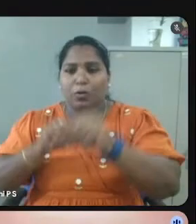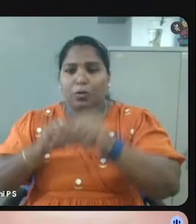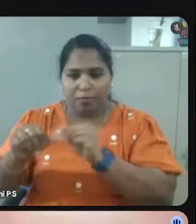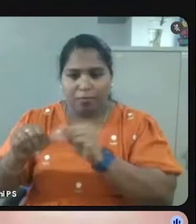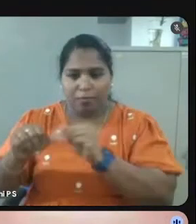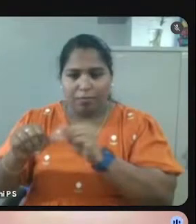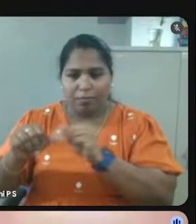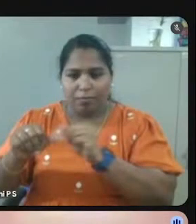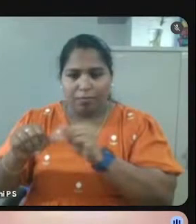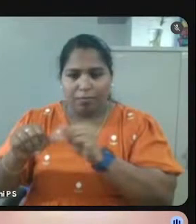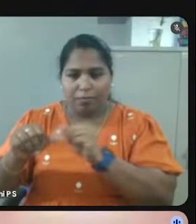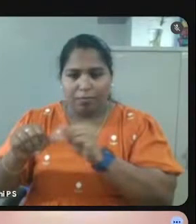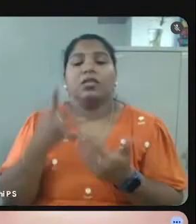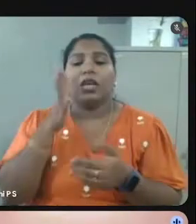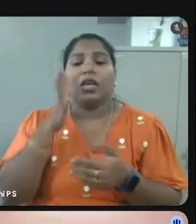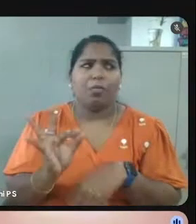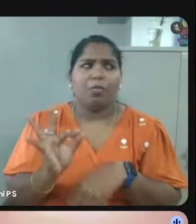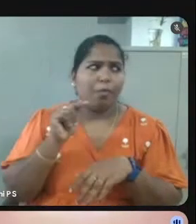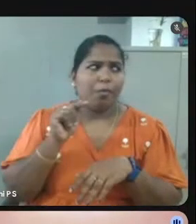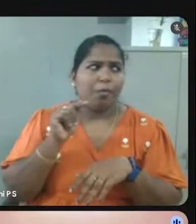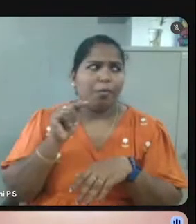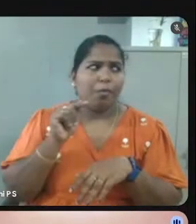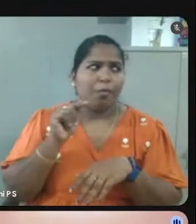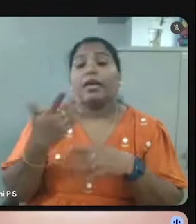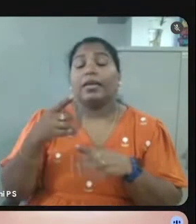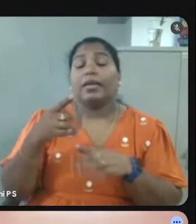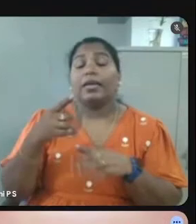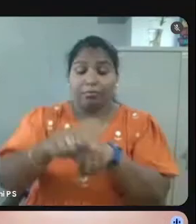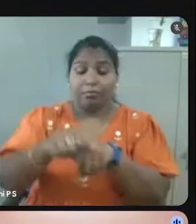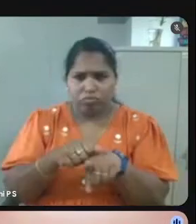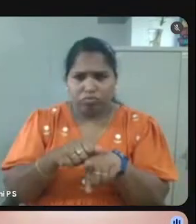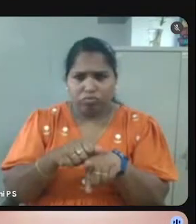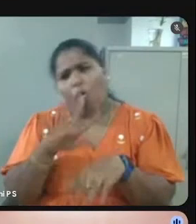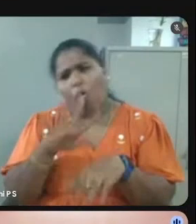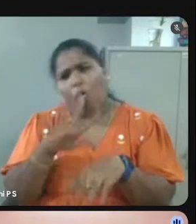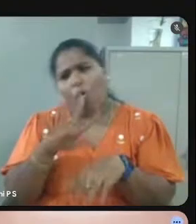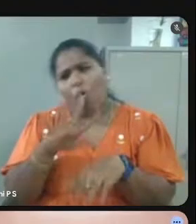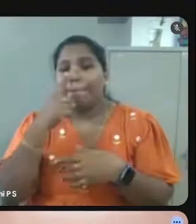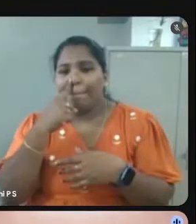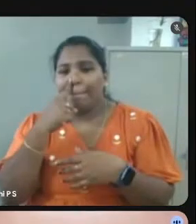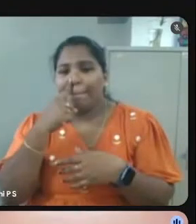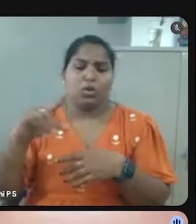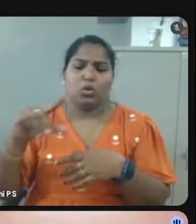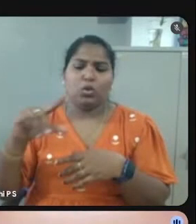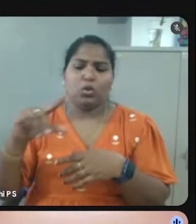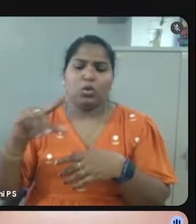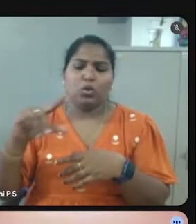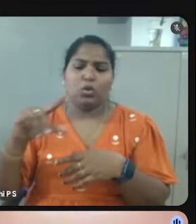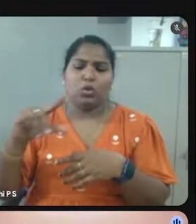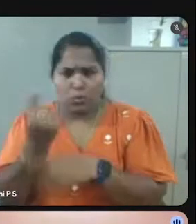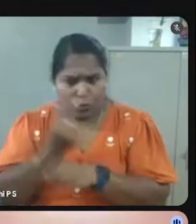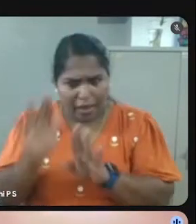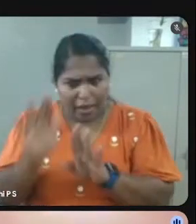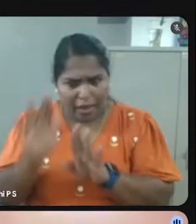വളരെ ഇമ്പോർട്ടൻ്റ് ആയിട്ട് ചോദിക്കുന്ന കാര്യം, കോൺട്രാസെപ്ഷൻ യൂസ് ചെയ്തിട്ടുണ്ടോ, സേഫ് സെക്സ് ഉണ്ടോ, സെക്ഷൽ ഓറിയന്റേഷൻ,